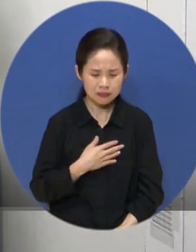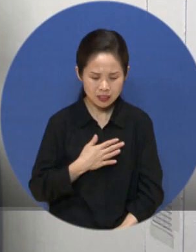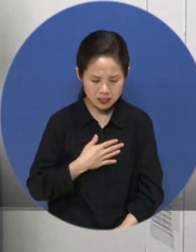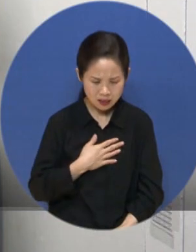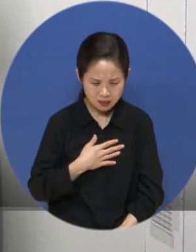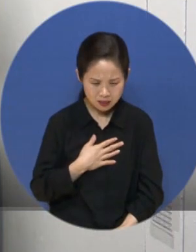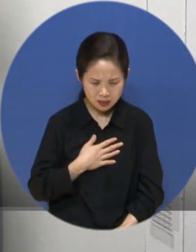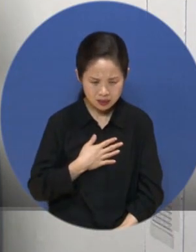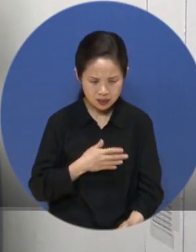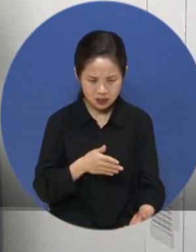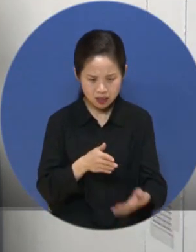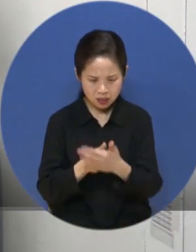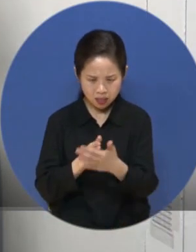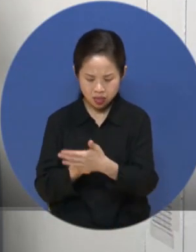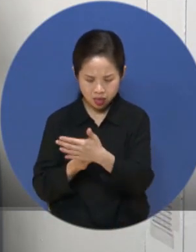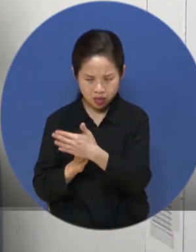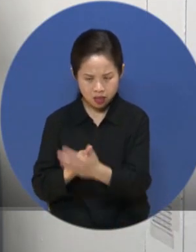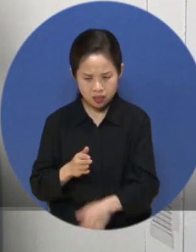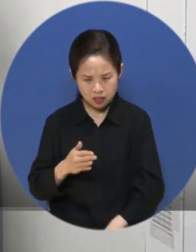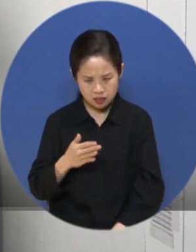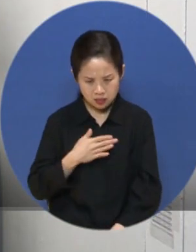제가